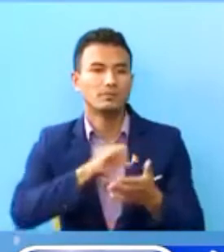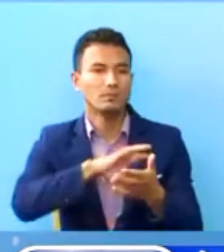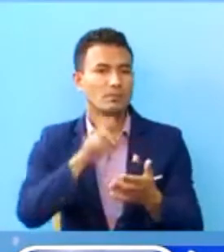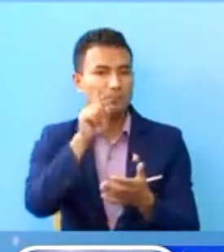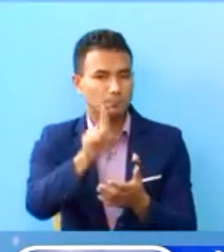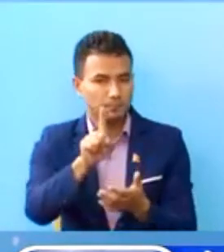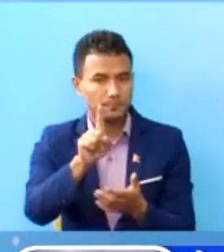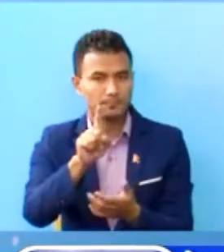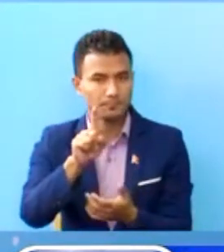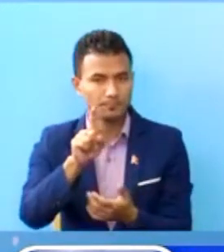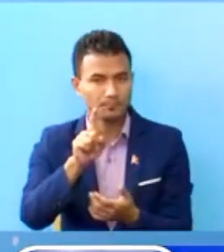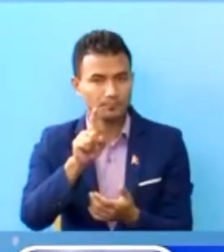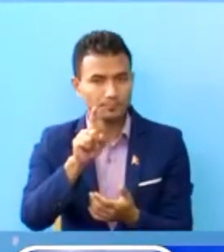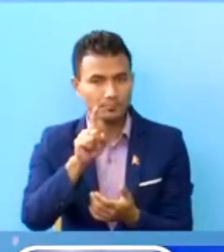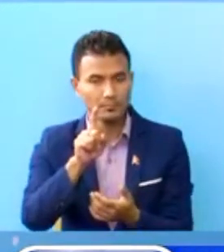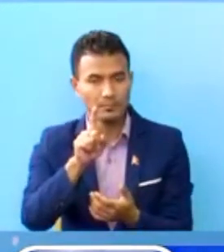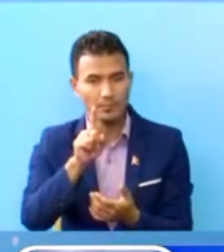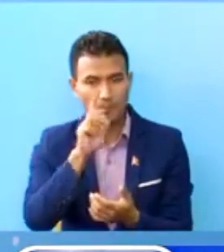प्रदेश एकमा